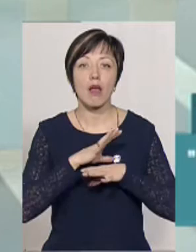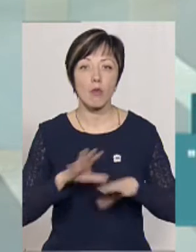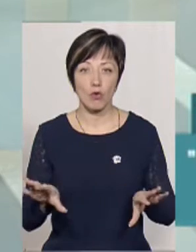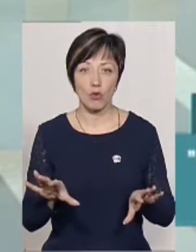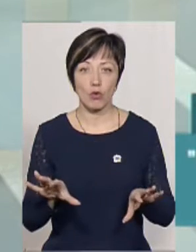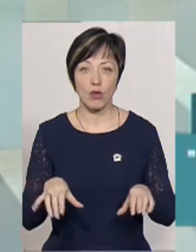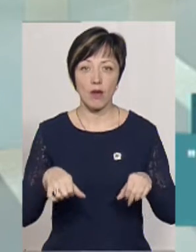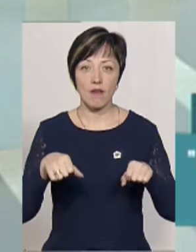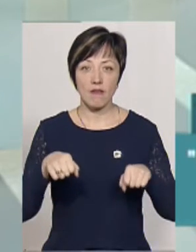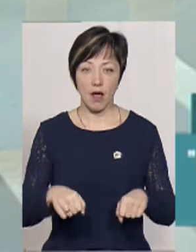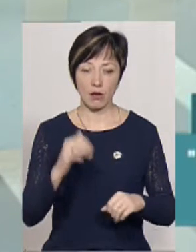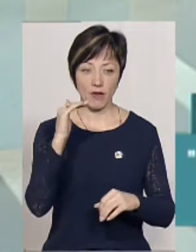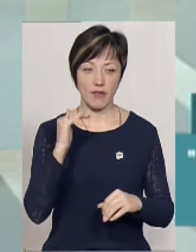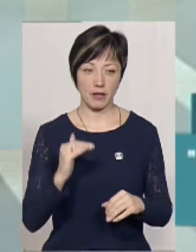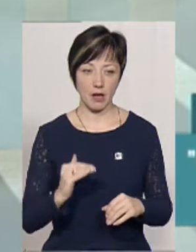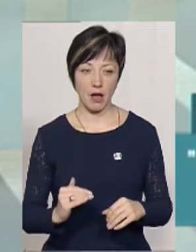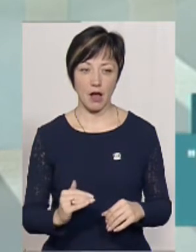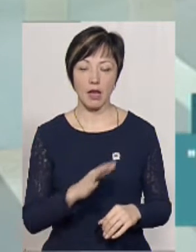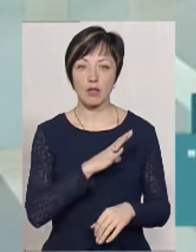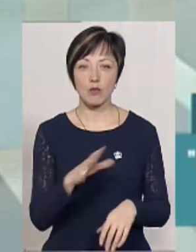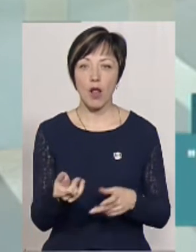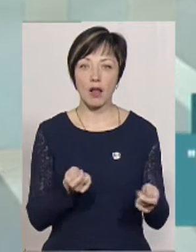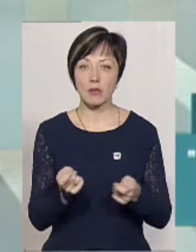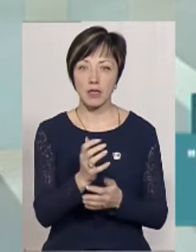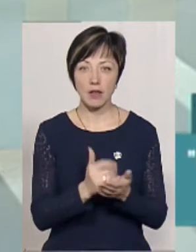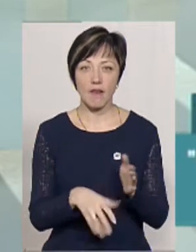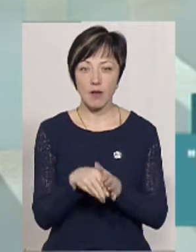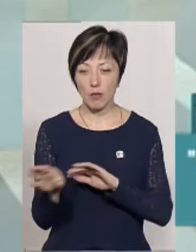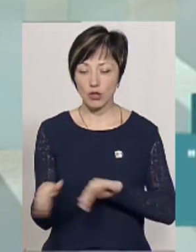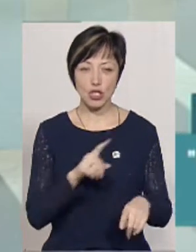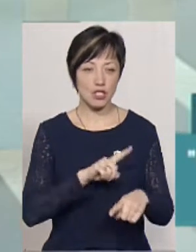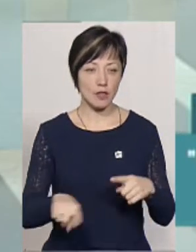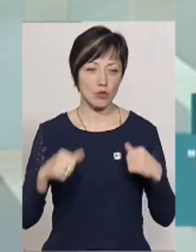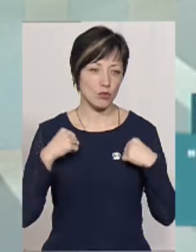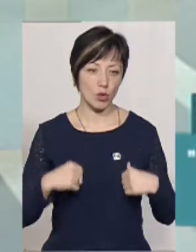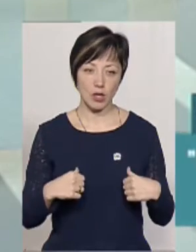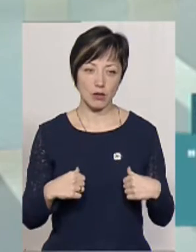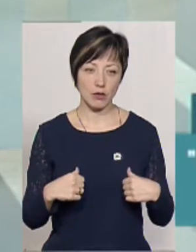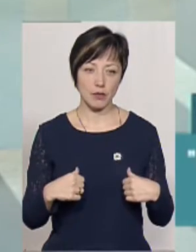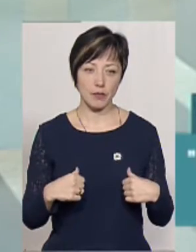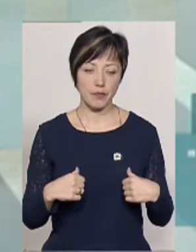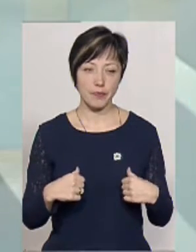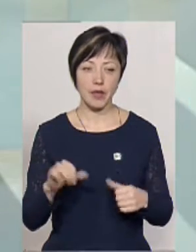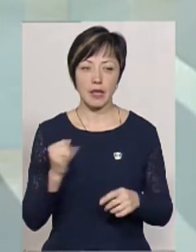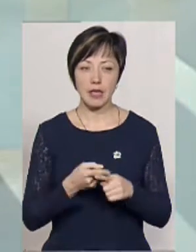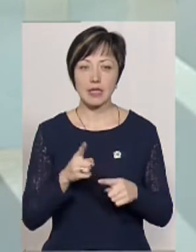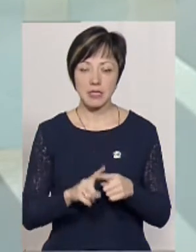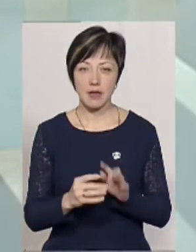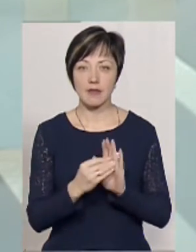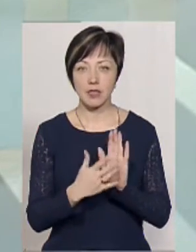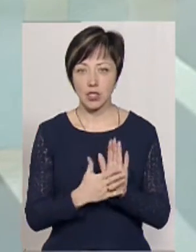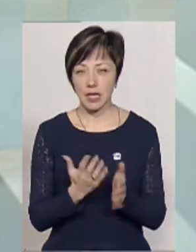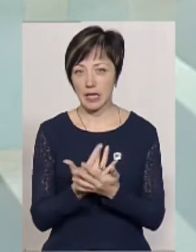було владної вертикалі, так, і не було адмінресурсу. Вибори пройшли дуже швидко, спокійно якось. Ну, і це